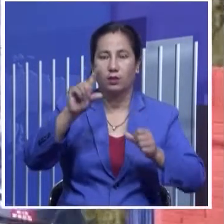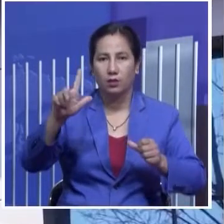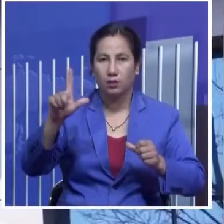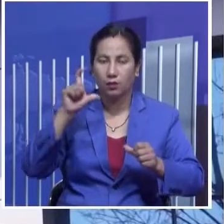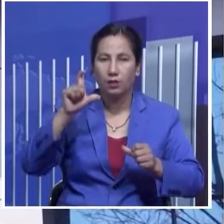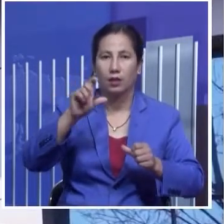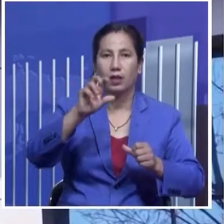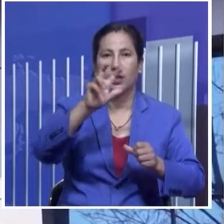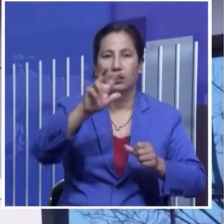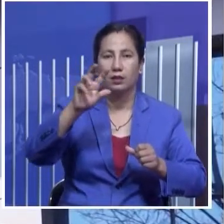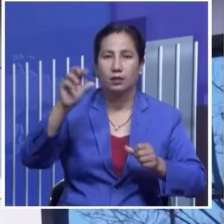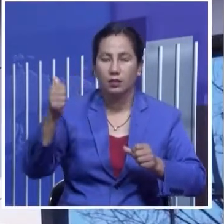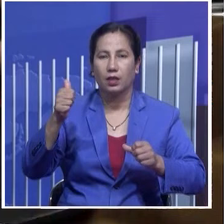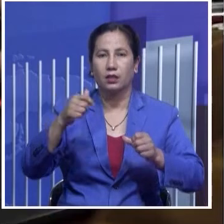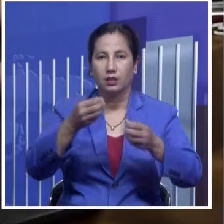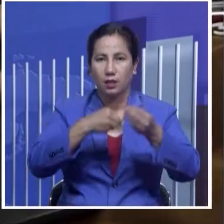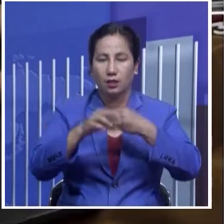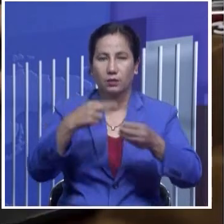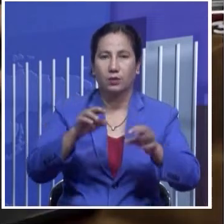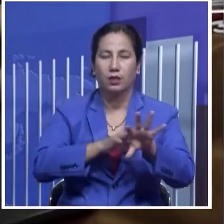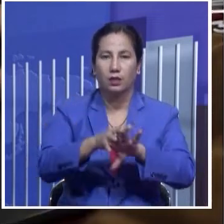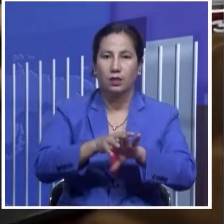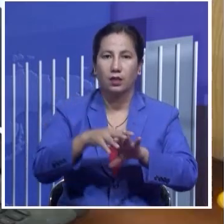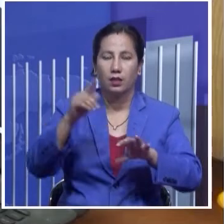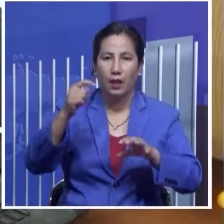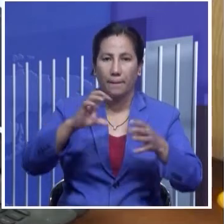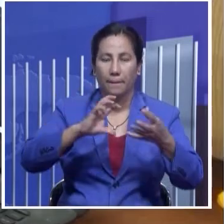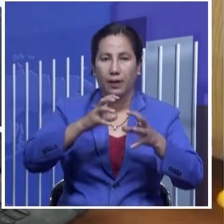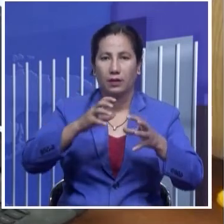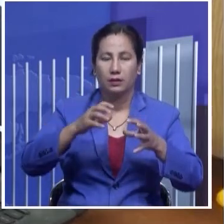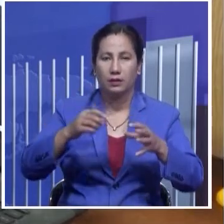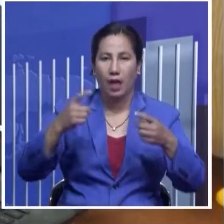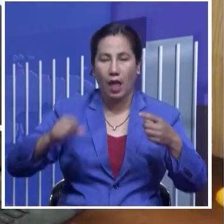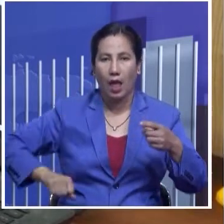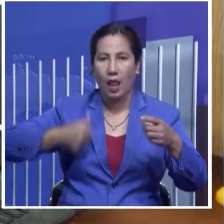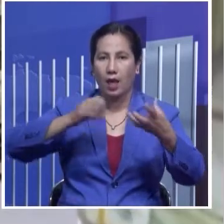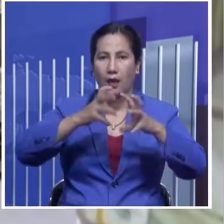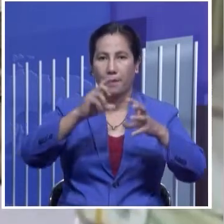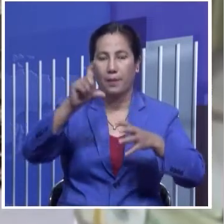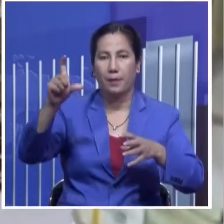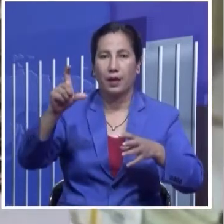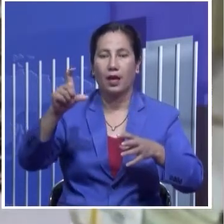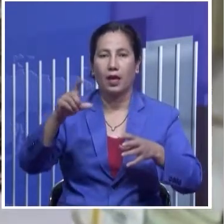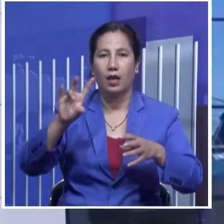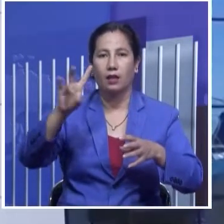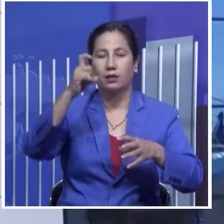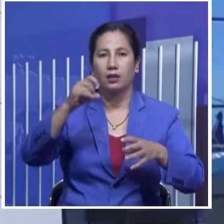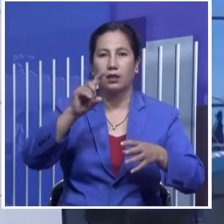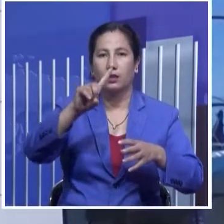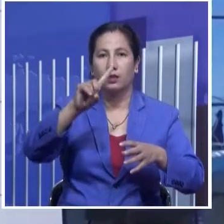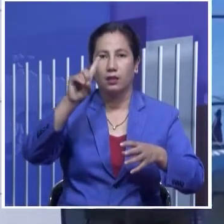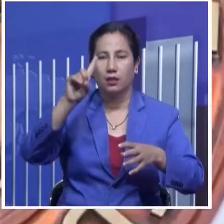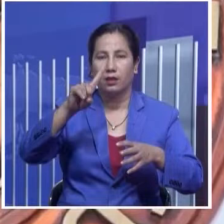2,17,86,00,000 रुपियाँमा कारोबार भएका छन्। सबैभन्दा धेरै गुर्खाज फाइनान्स र लाइफ इन्सुरेन्स कर्पोरेसन नेपालको सेयर